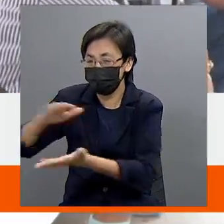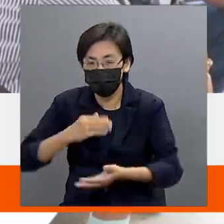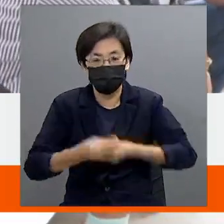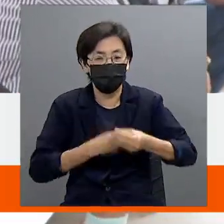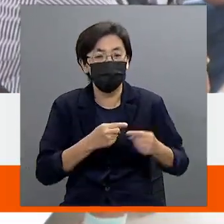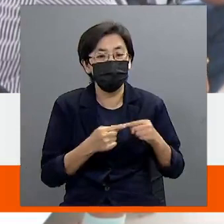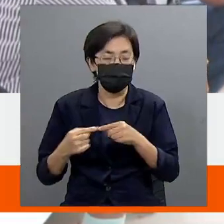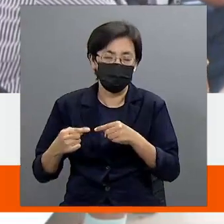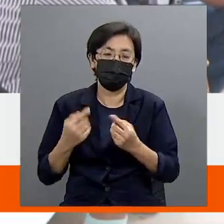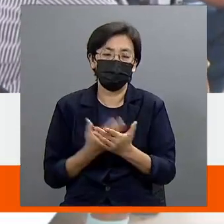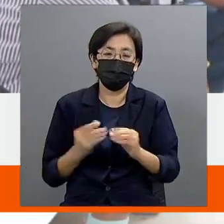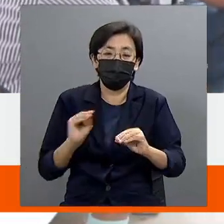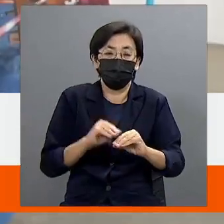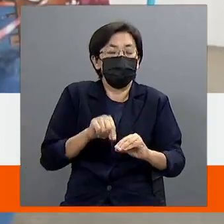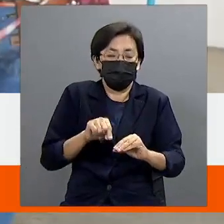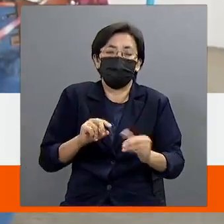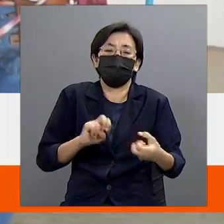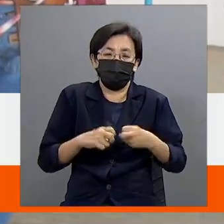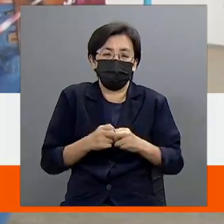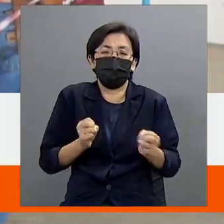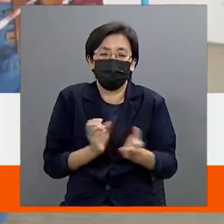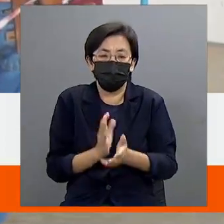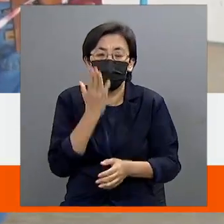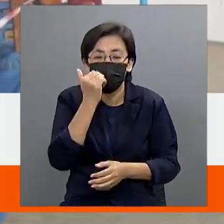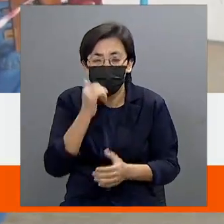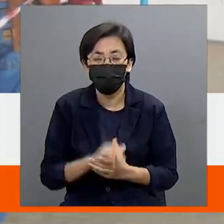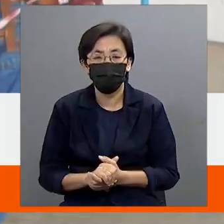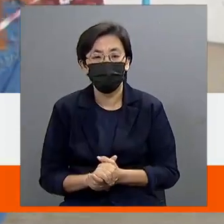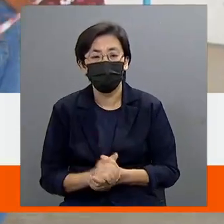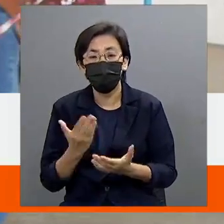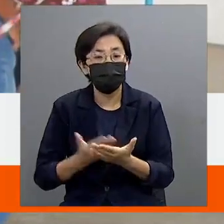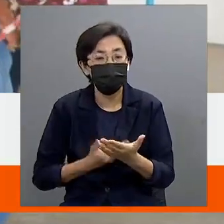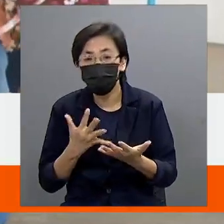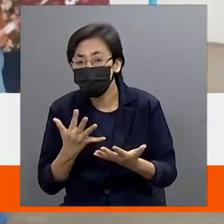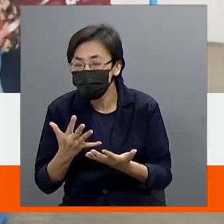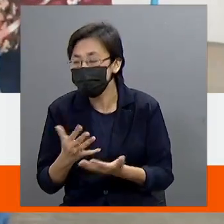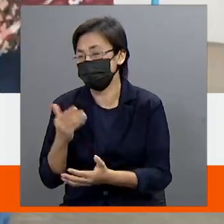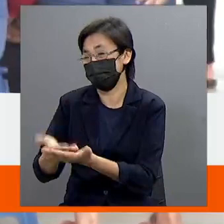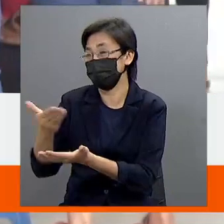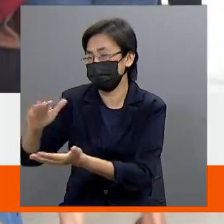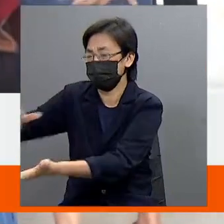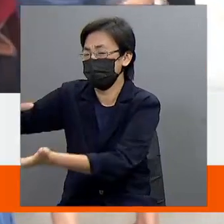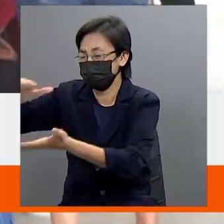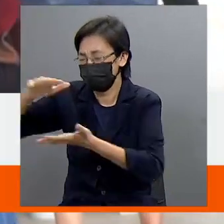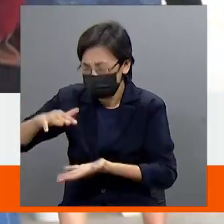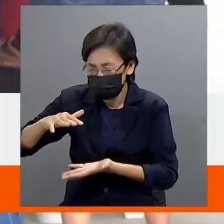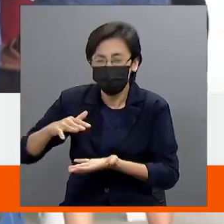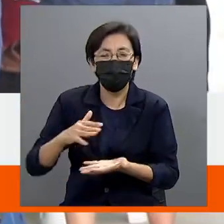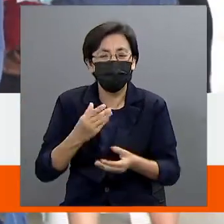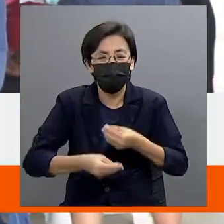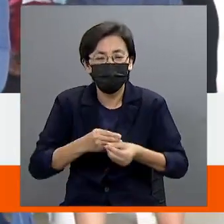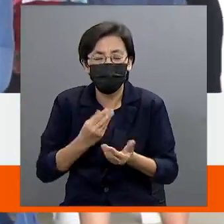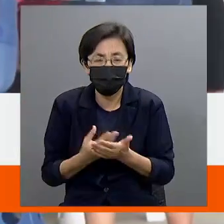งนี้จะได้รับผลกระทบแน่นอนนะครับว่าคุณเพราะเขาไม่มีสิทธิ์โดยชอบทำตามกฎหมายนะครับตามวิธีการที่สำนักงานสล